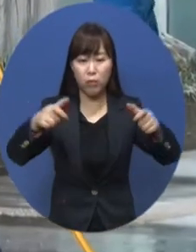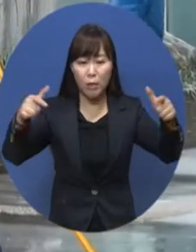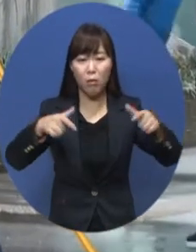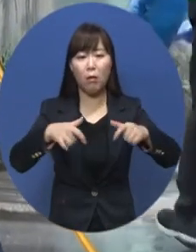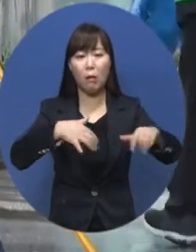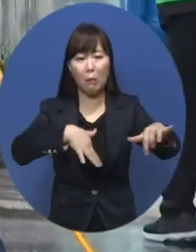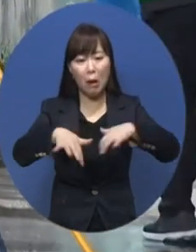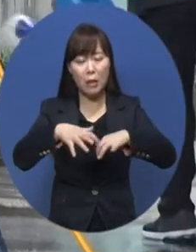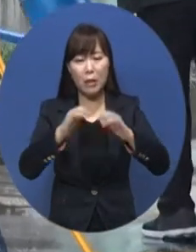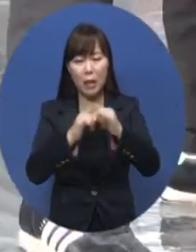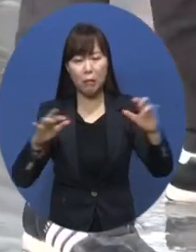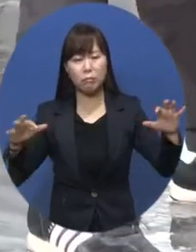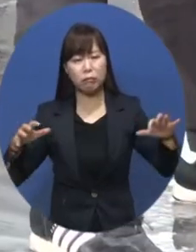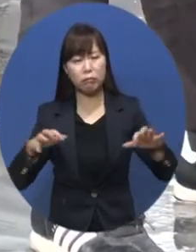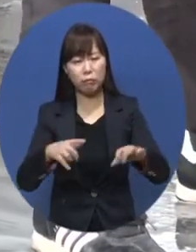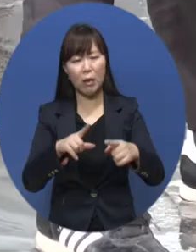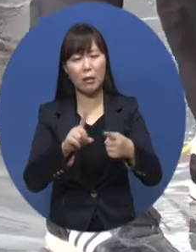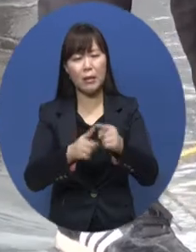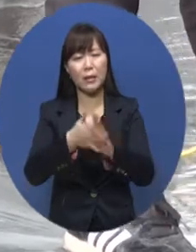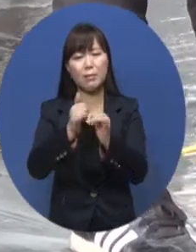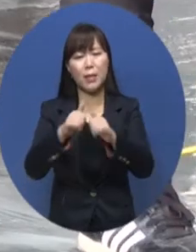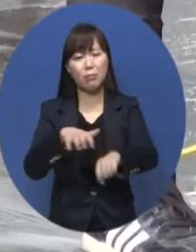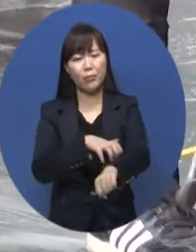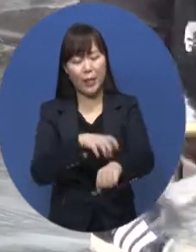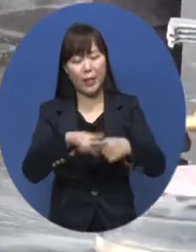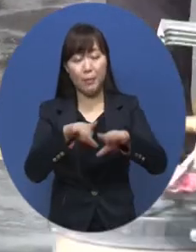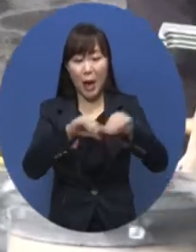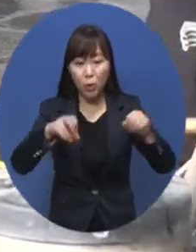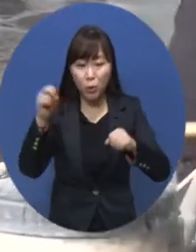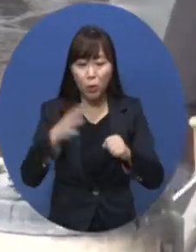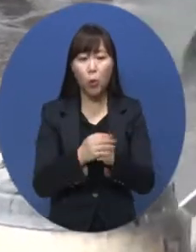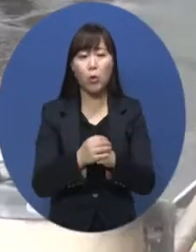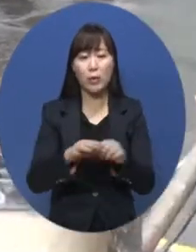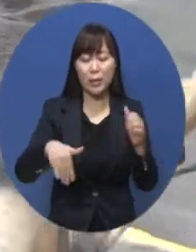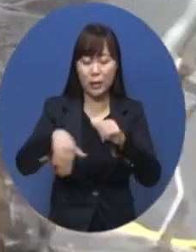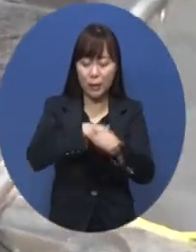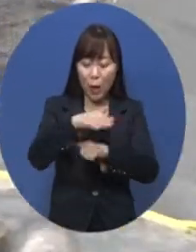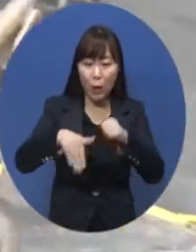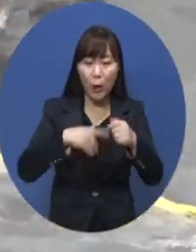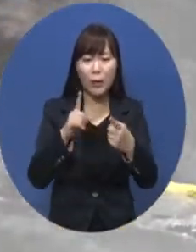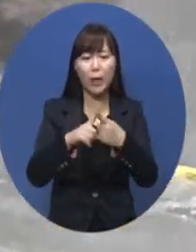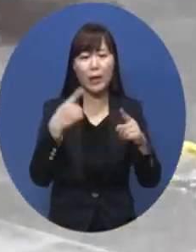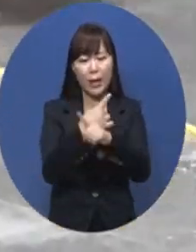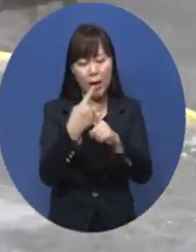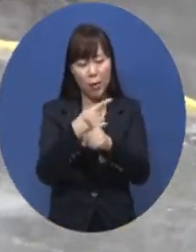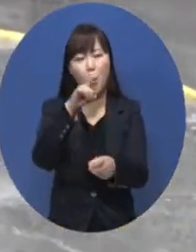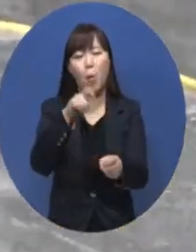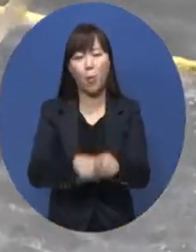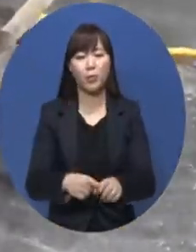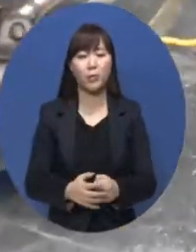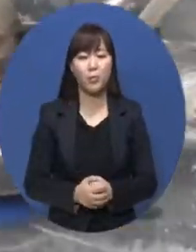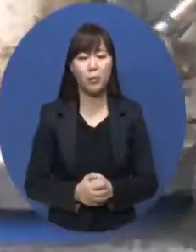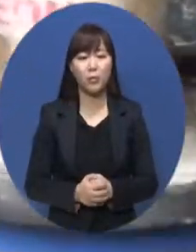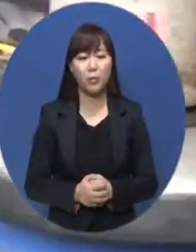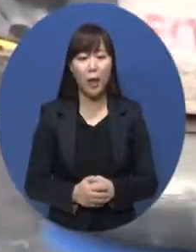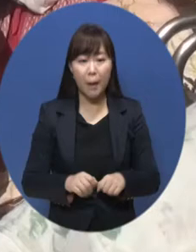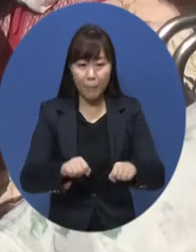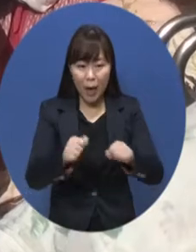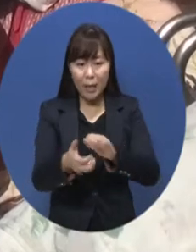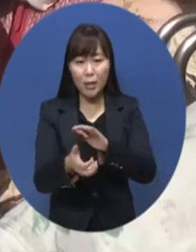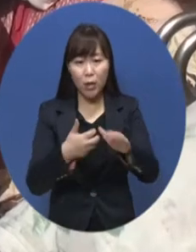노숙인 밀집에 대한 시민들의 불편사항 해소 및 노숙인 생활환경 개선을 목표로 했습니다. 대청소 실시